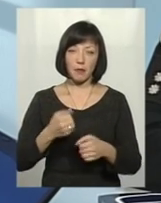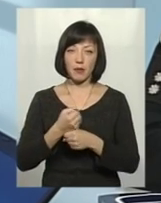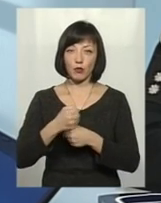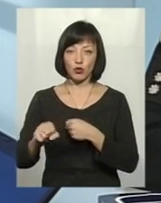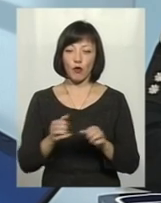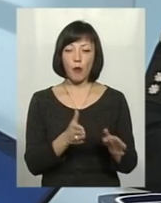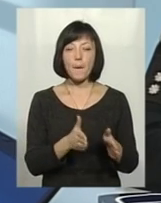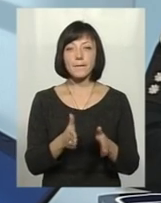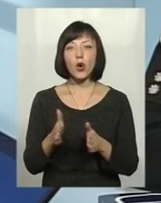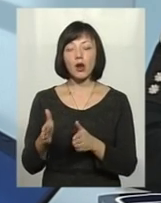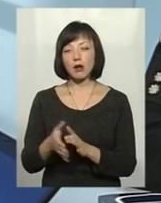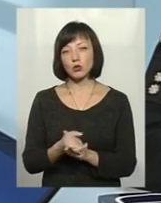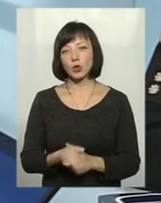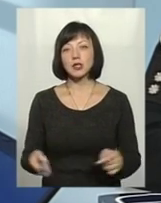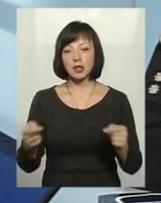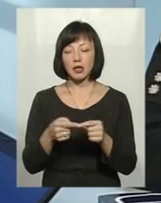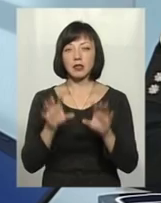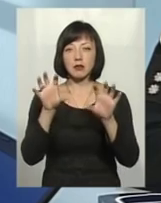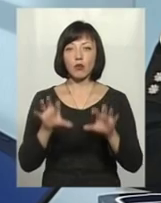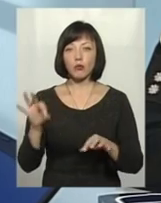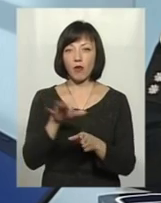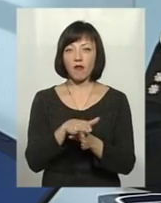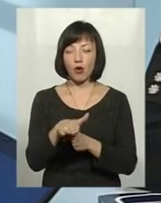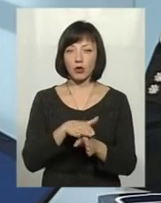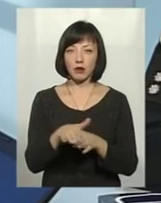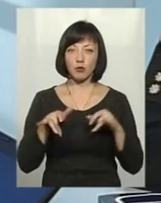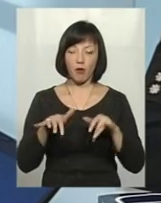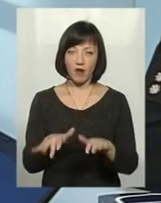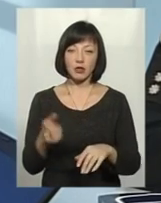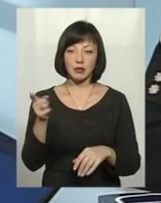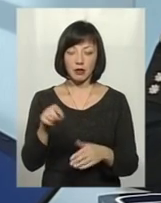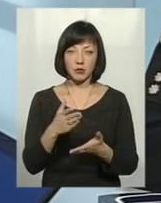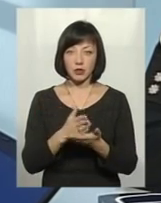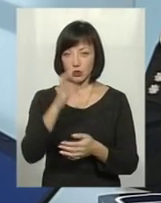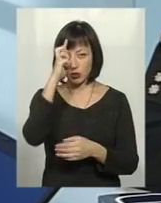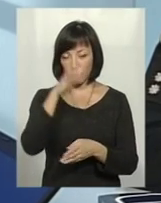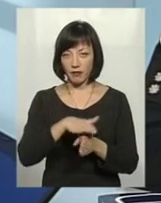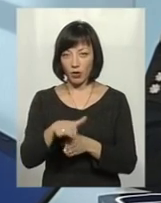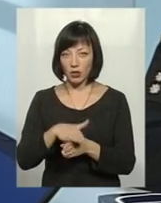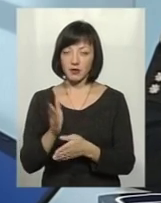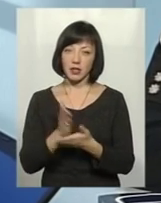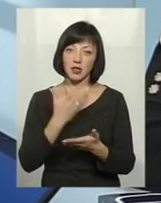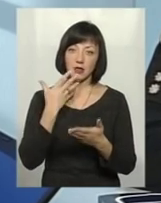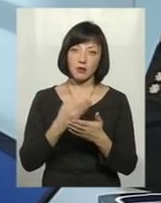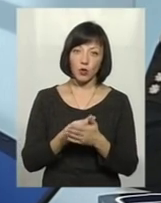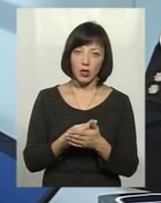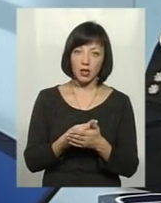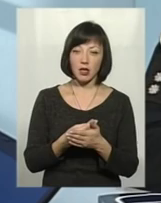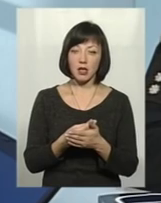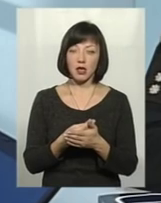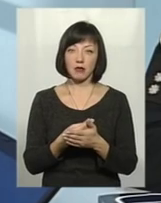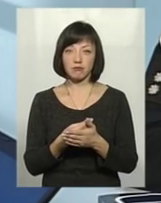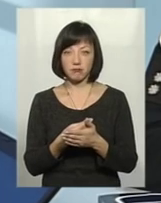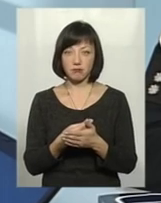примусовому порядку, згідно закону України про виконавче провадження. Там є в державних виконавців є свої важелі